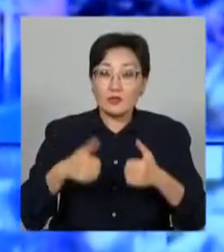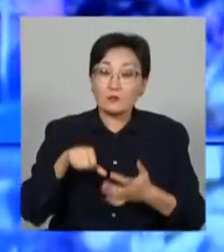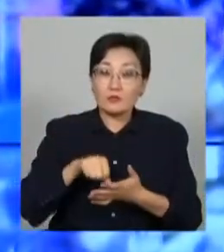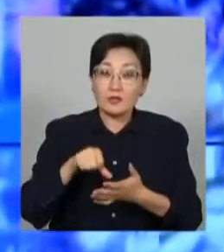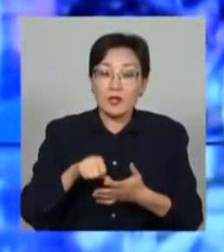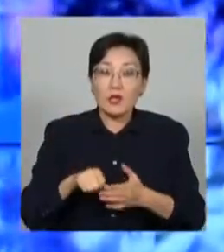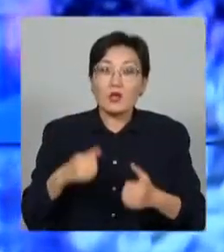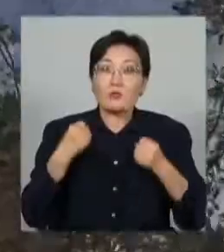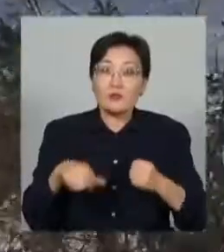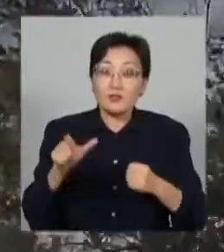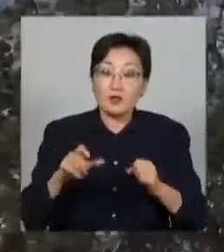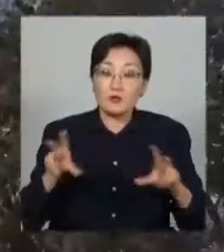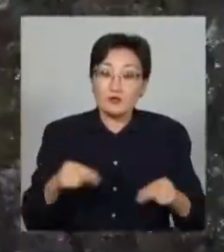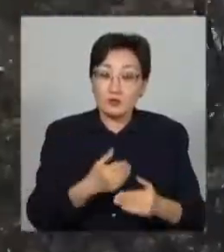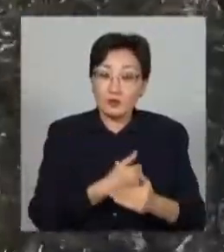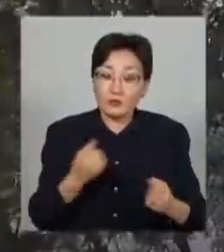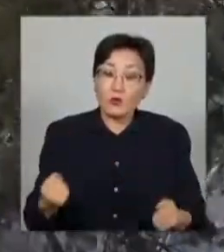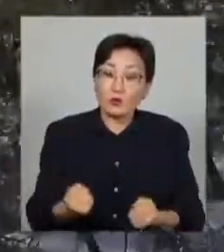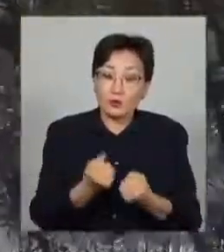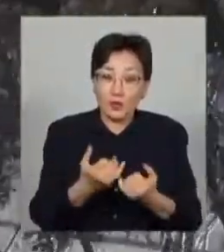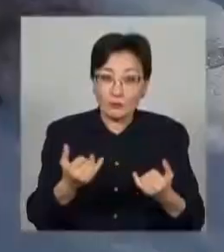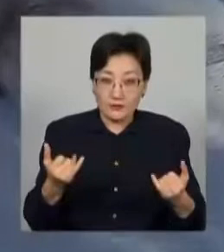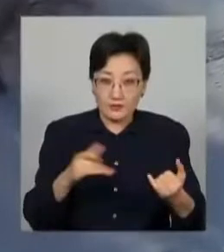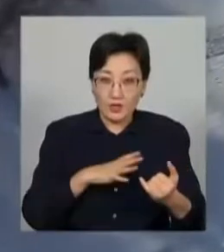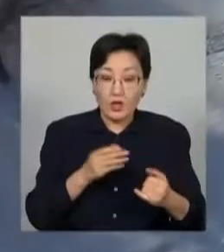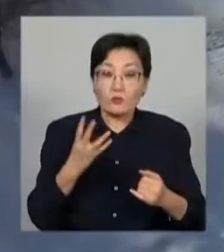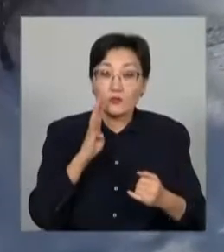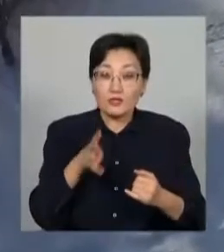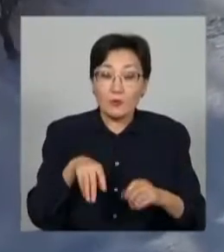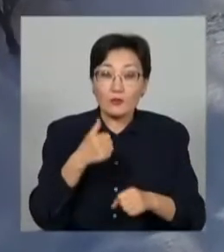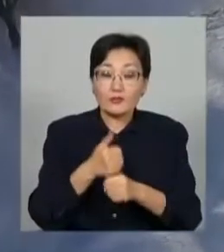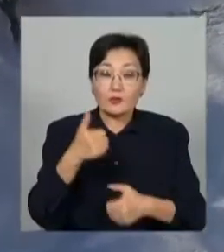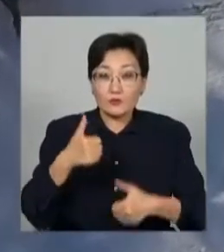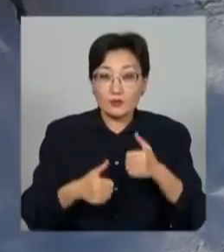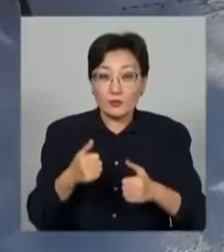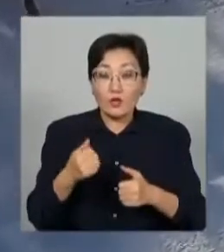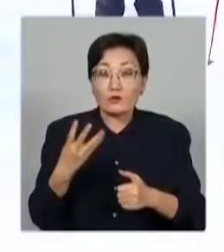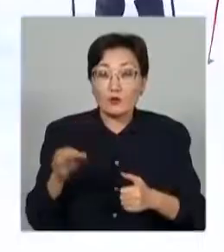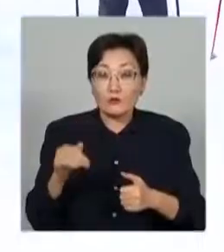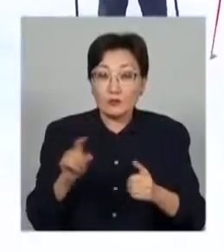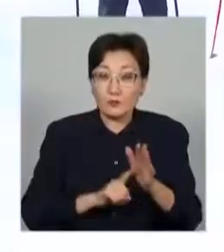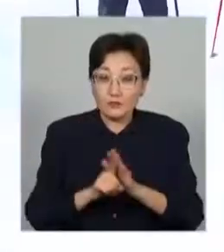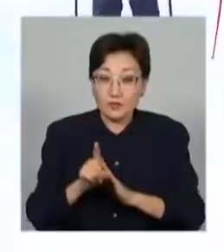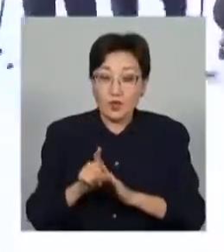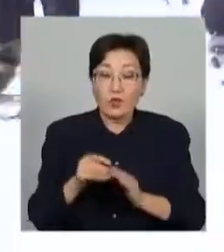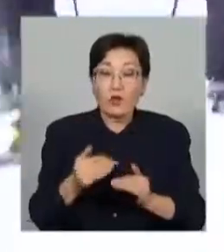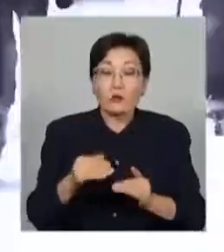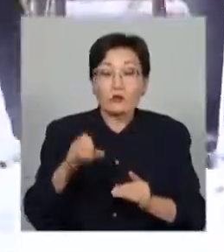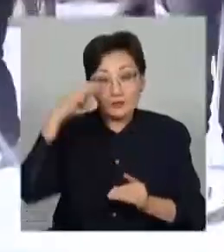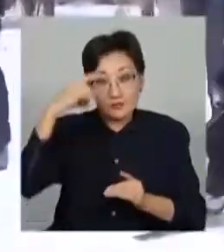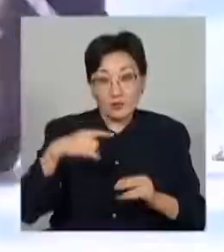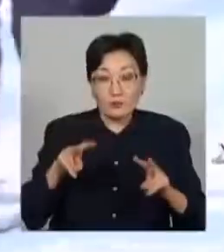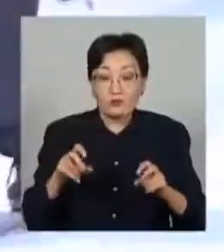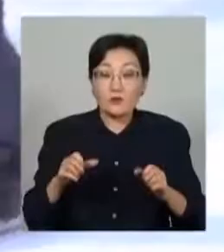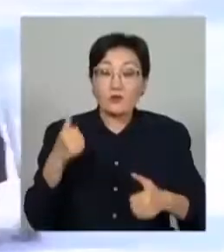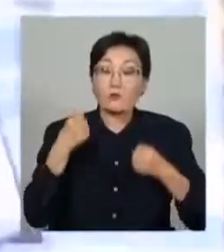қатысатын саңлақтарға сәттілік тілеп қолдау білдірді. Айта кетейік, 4 жылдықтың басты додасы 4-ші ақпанда басталады. Оған ел атынан